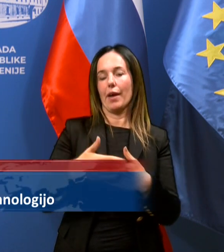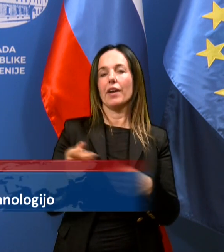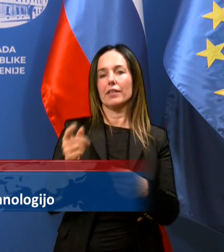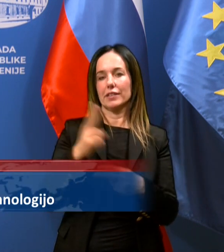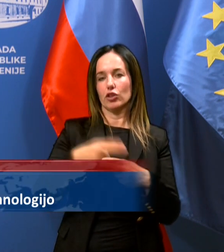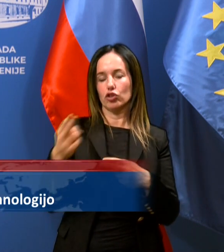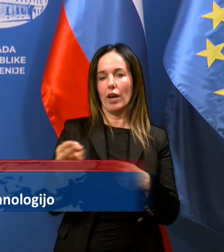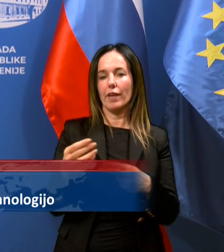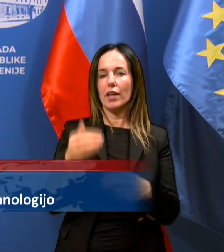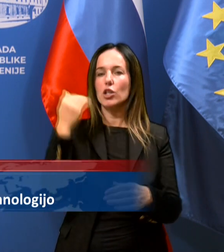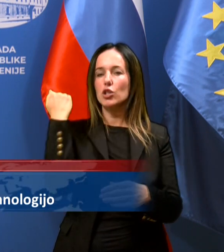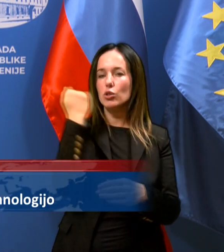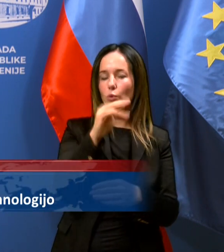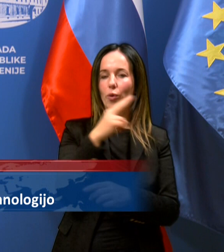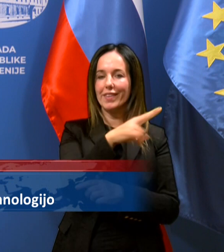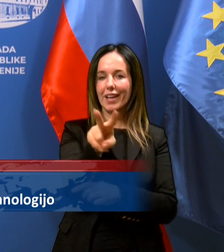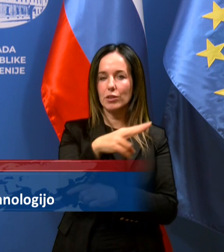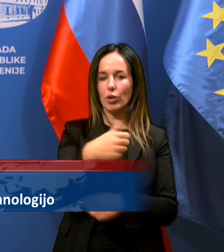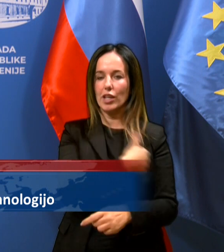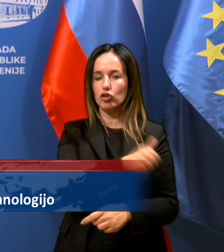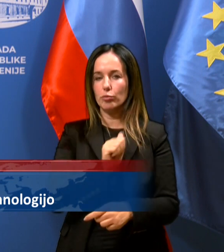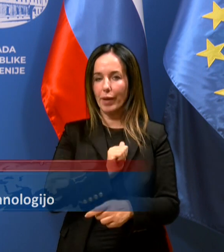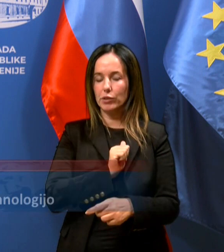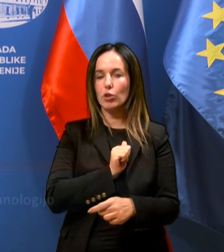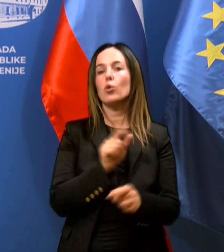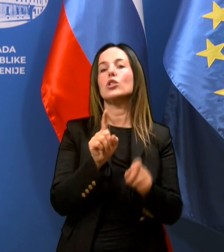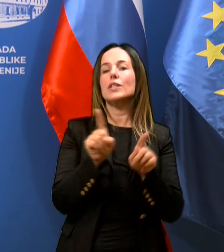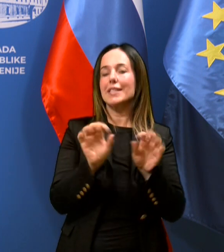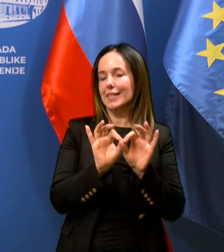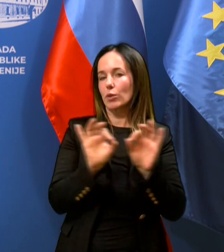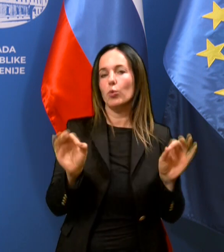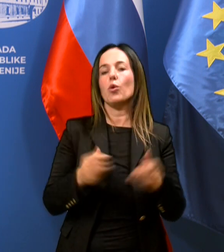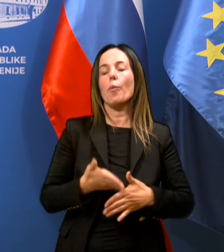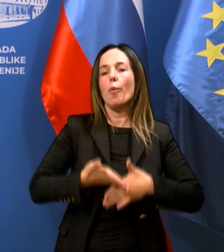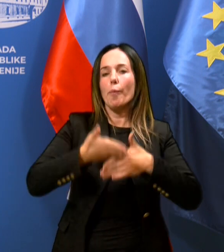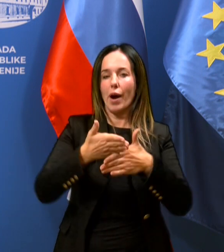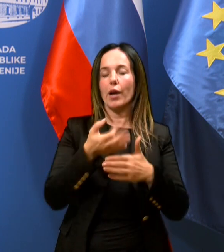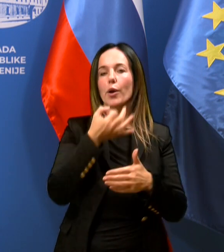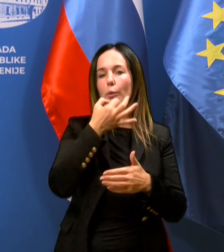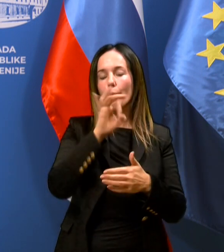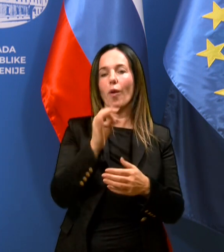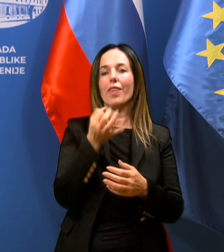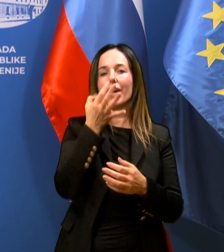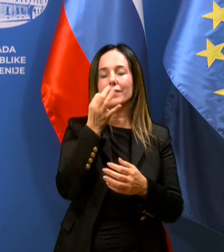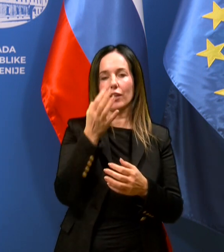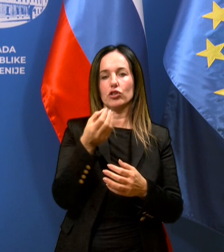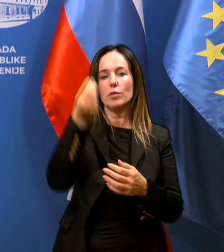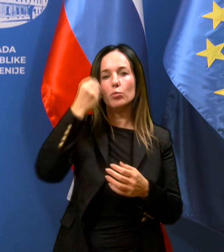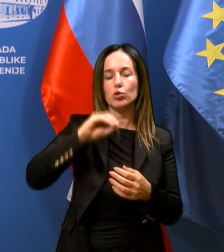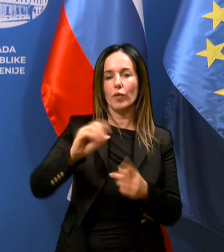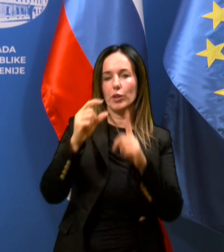v preteklih dnevih so gotovo dodatno pripomogli k bolj doslednemu spoštovanju pogoja